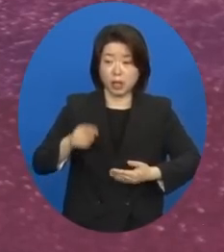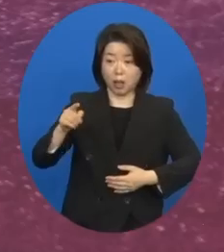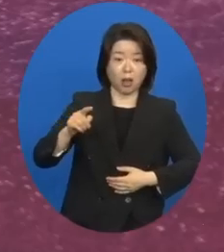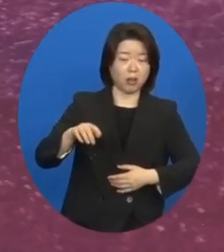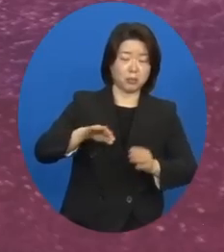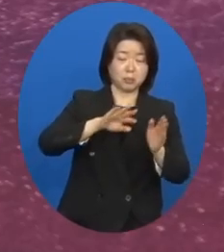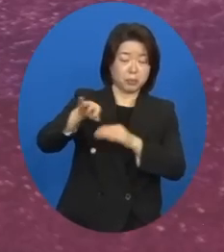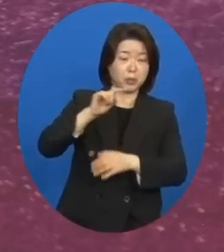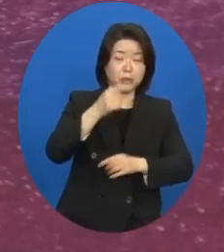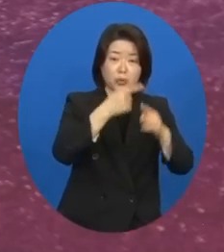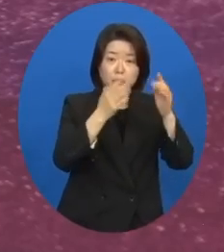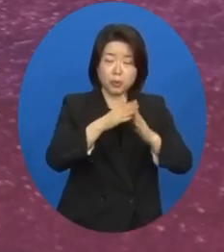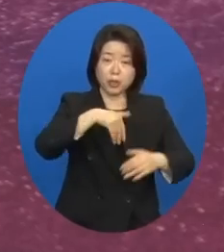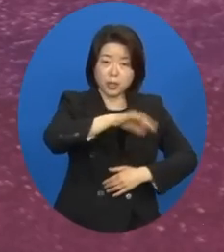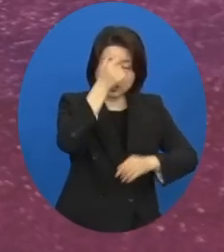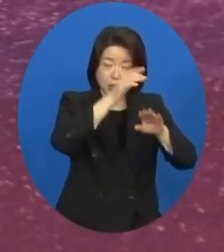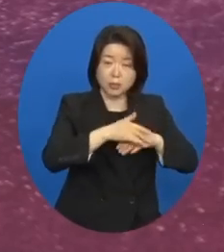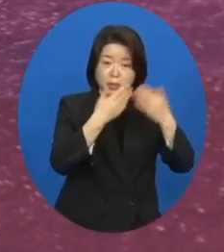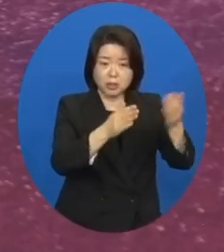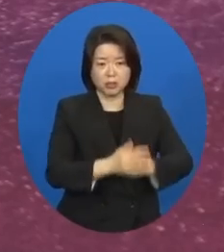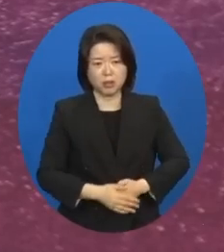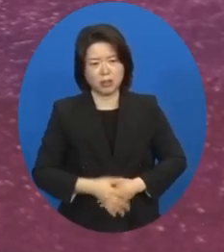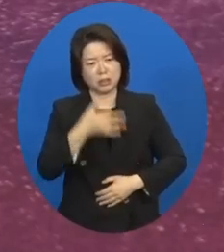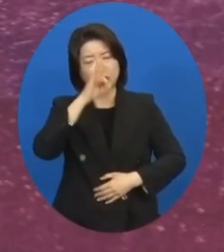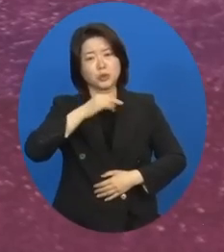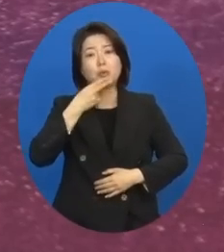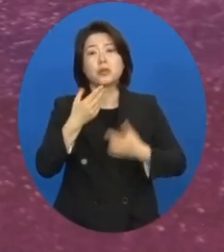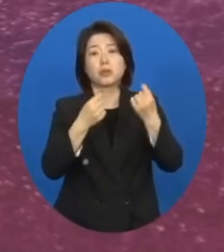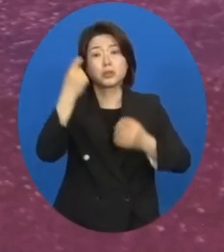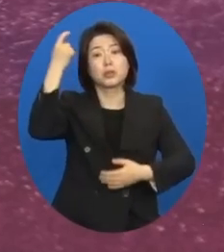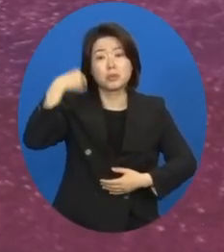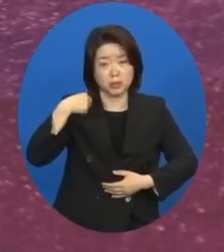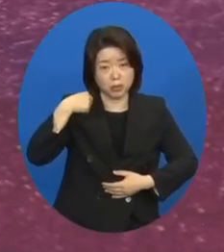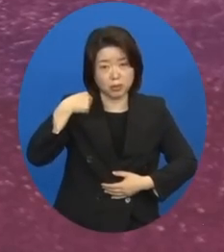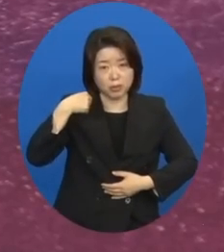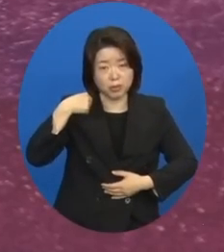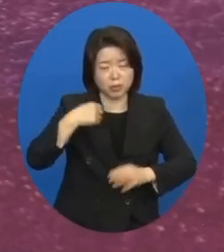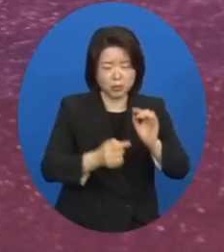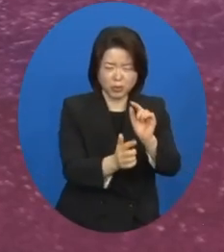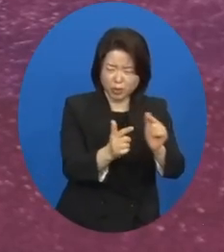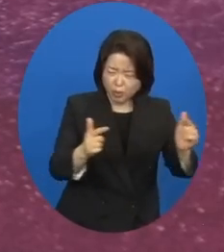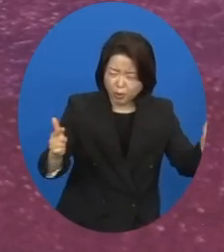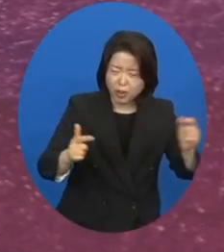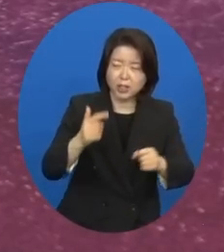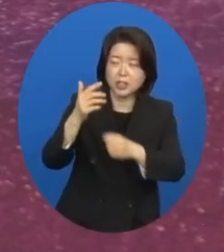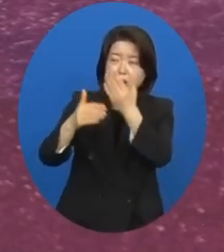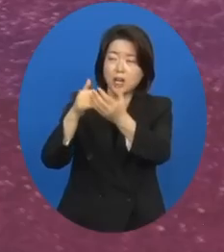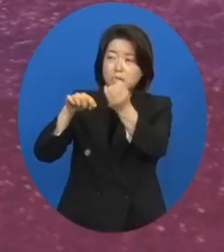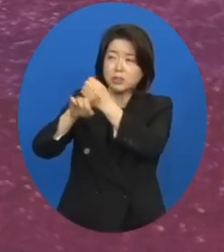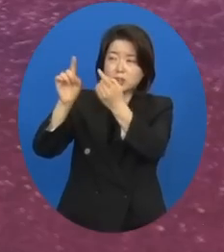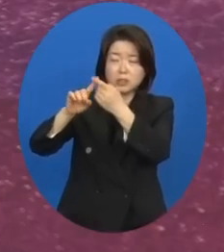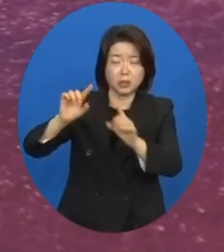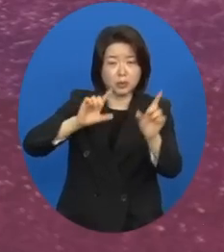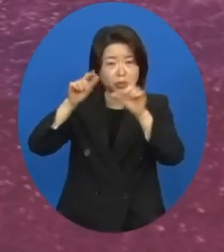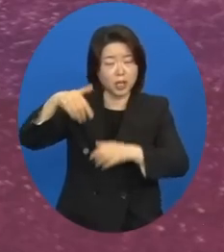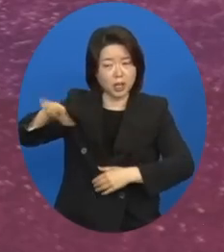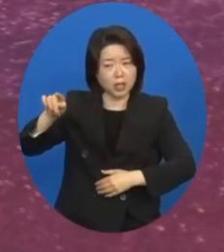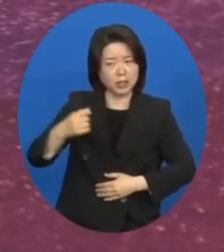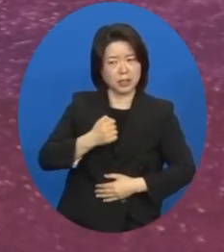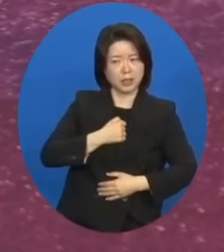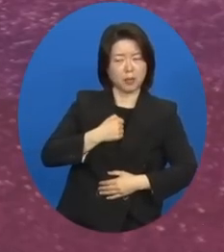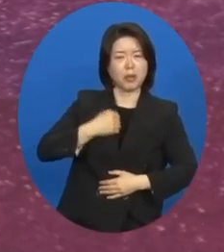보이지 않습니다. 이 밖에 얼마나 많은 것들이 하나님의 뜻대로 하는 것이 답답하게 느껴지는 것이 많이 있지